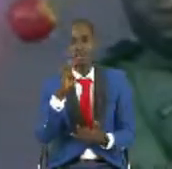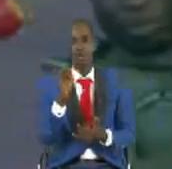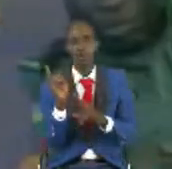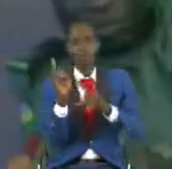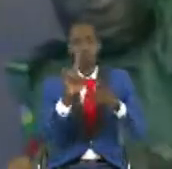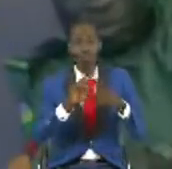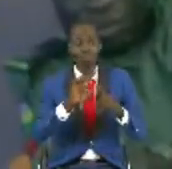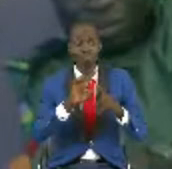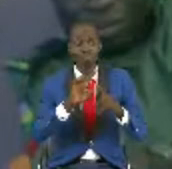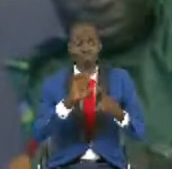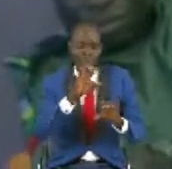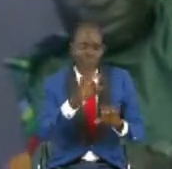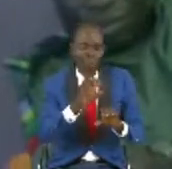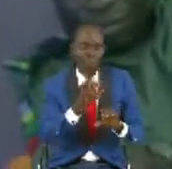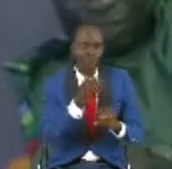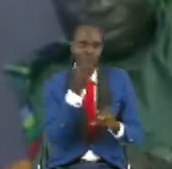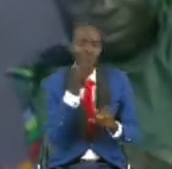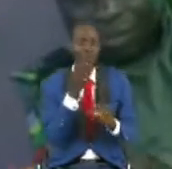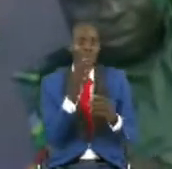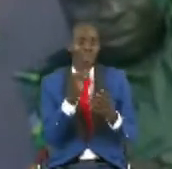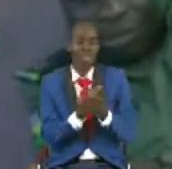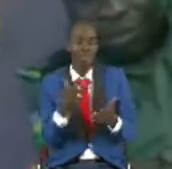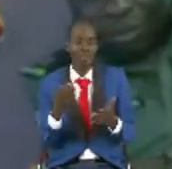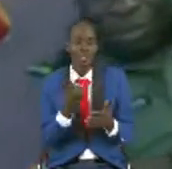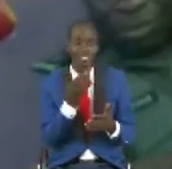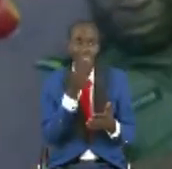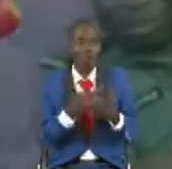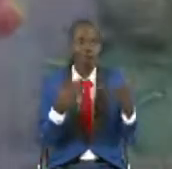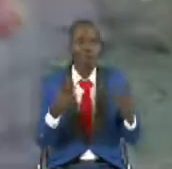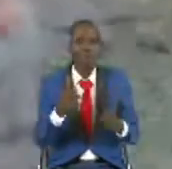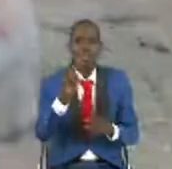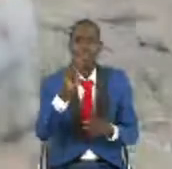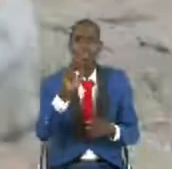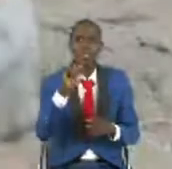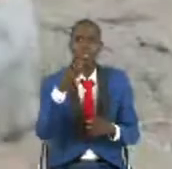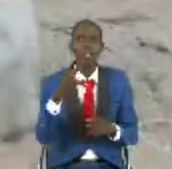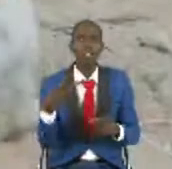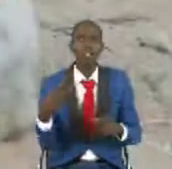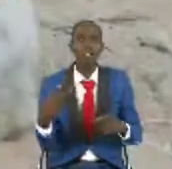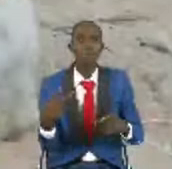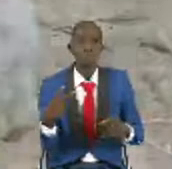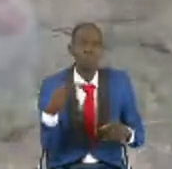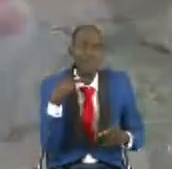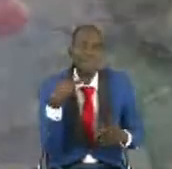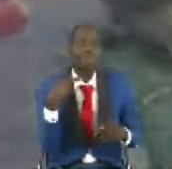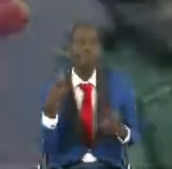comme il essaie de prendre l'appât, le piège se renferme sur lui.